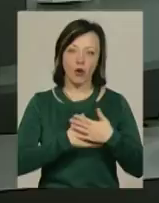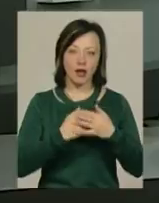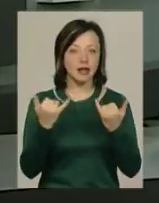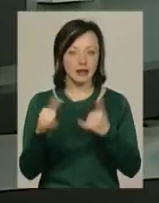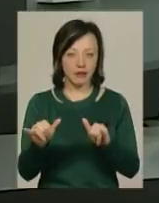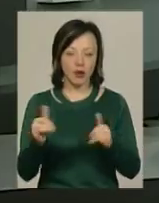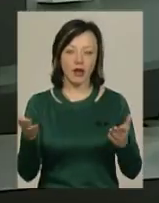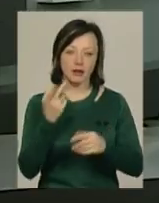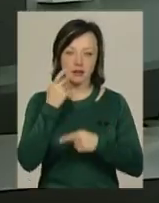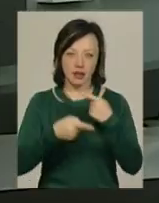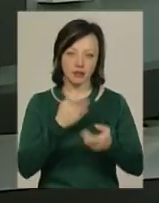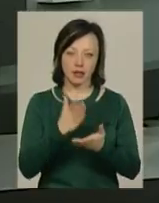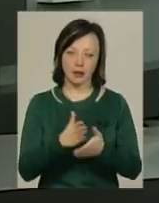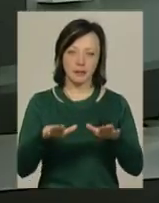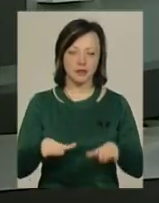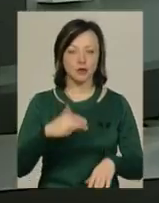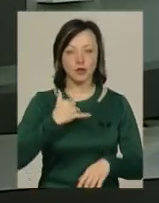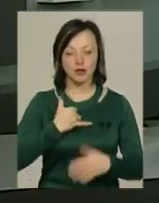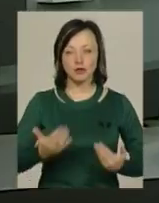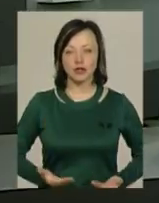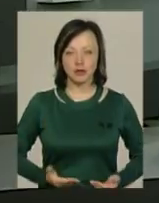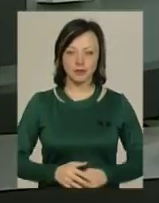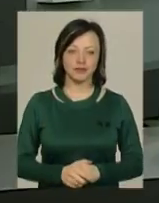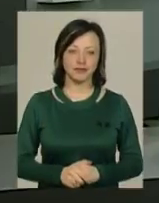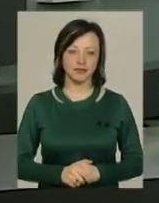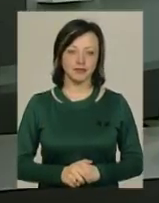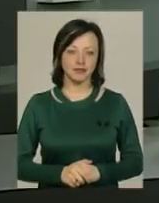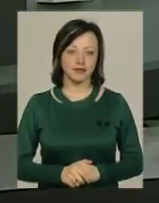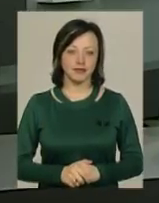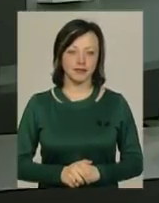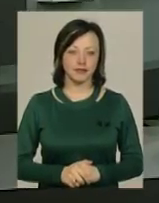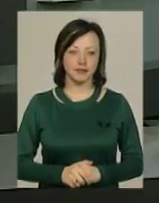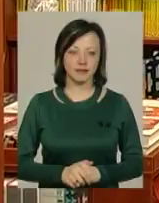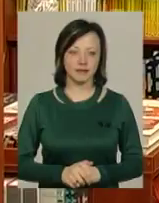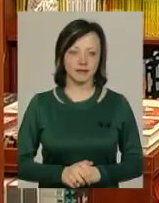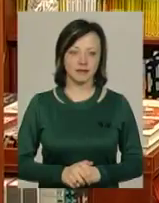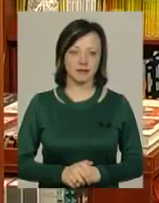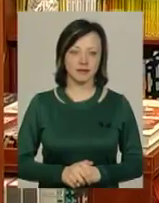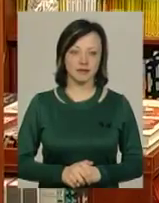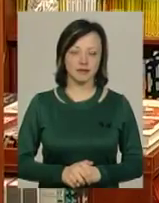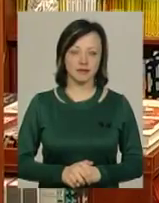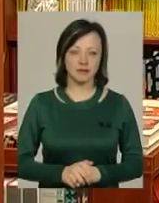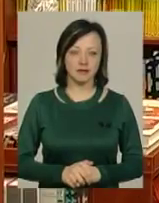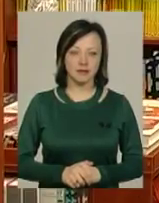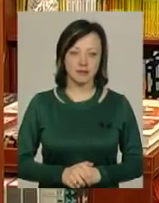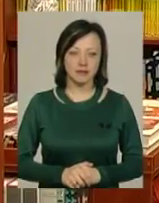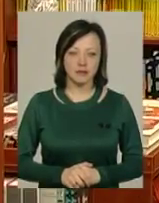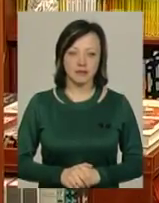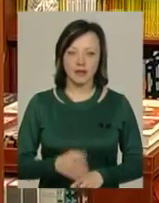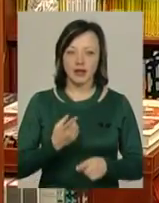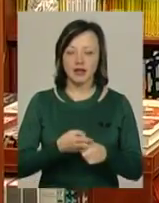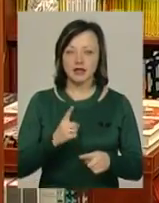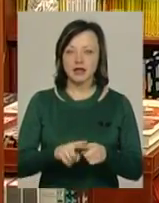диво, яким завжди є місце в нашому житті, говорить Ольга Осмолян. Це книга досвідів саме